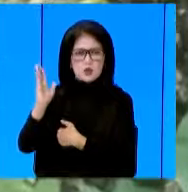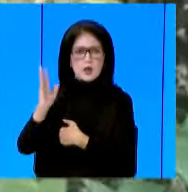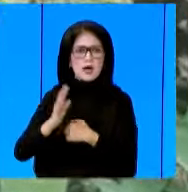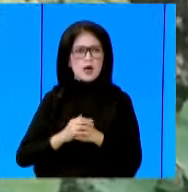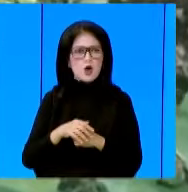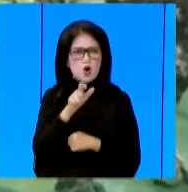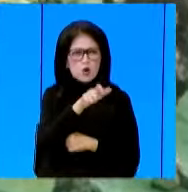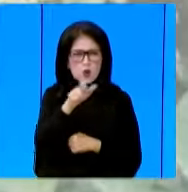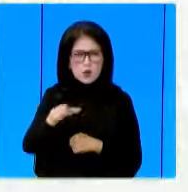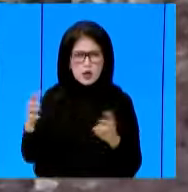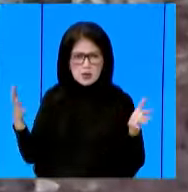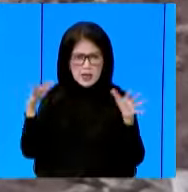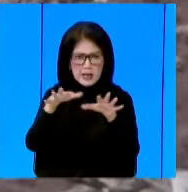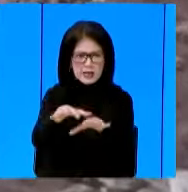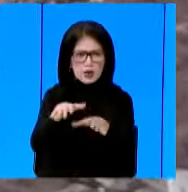berbagai pihak.